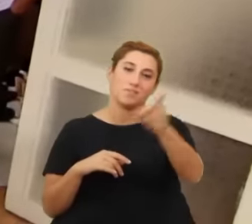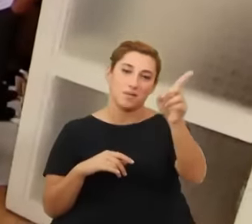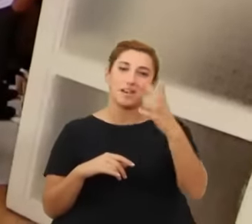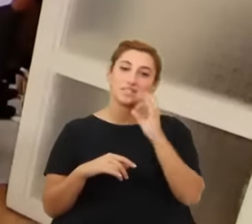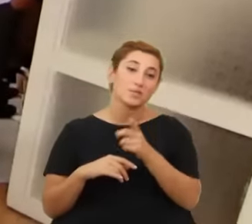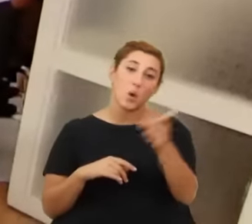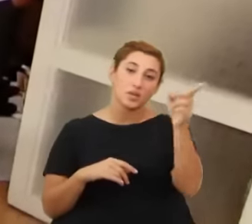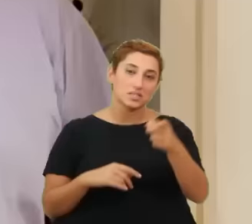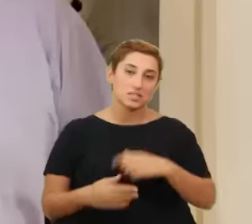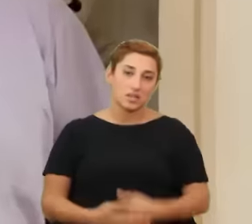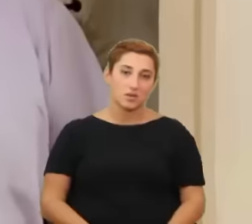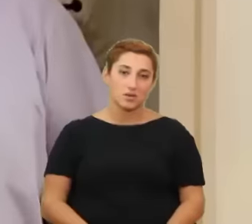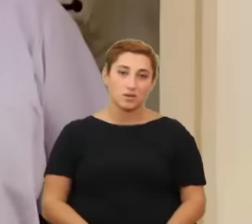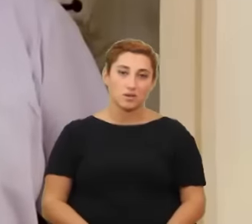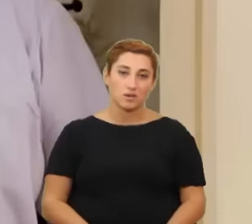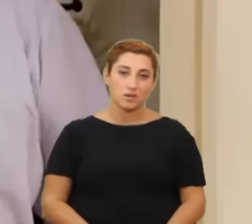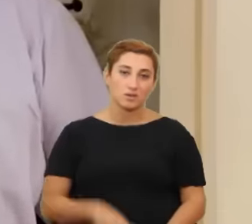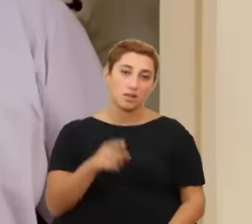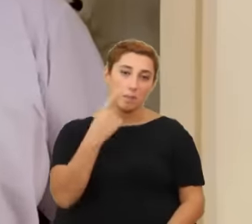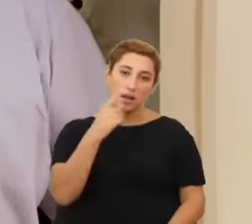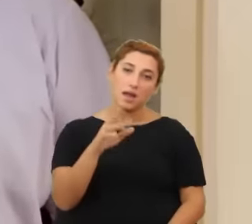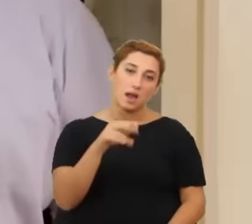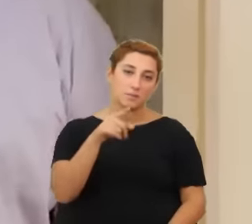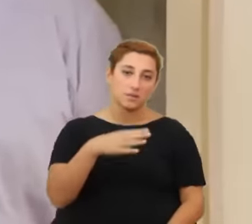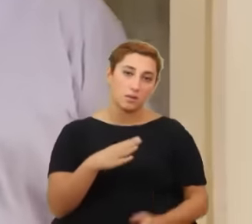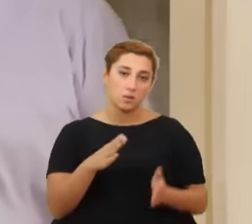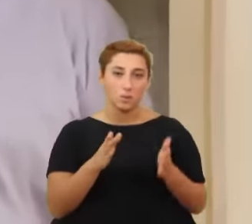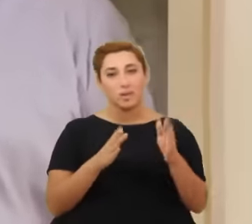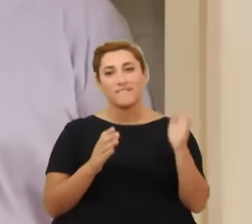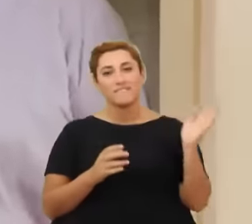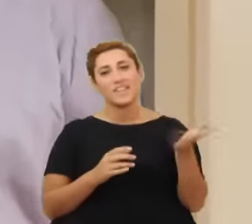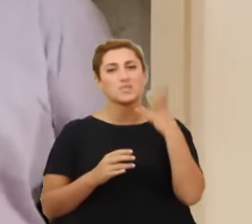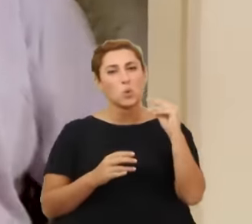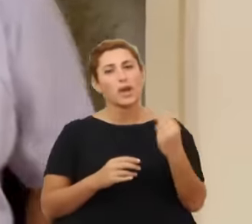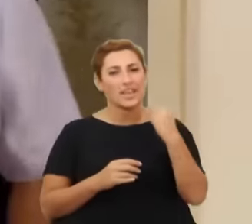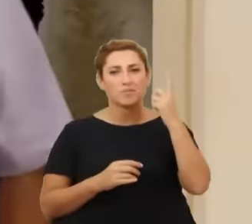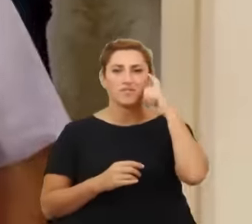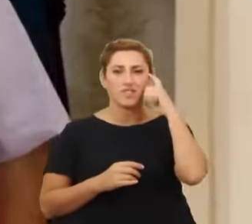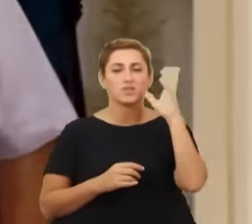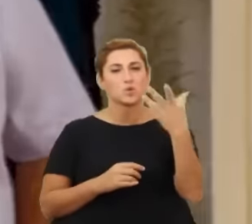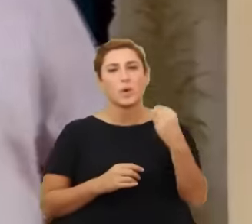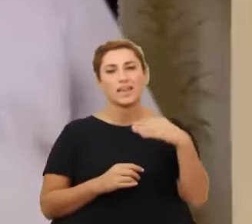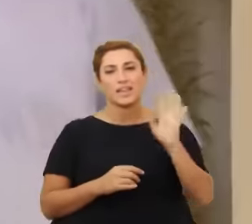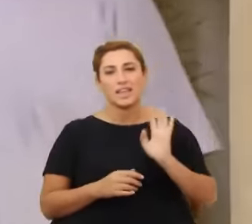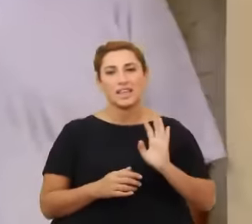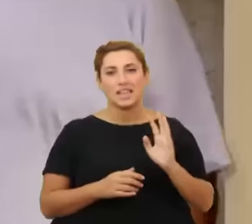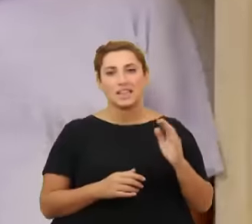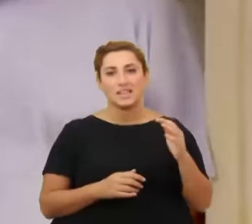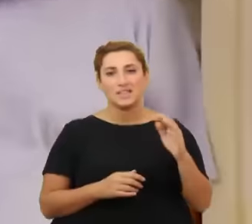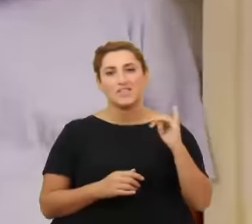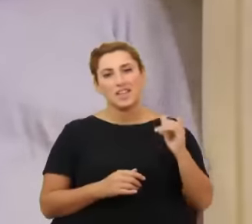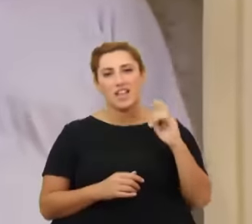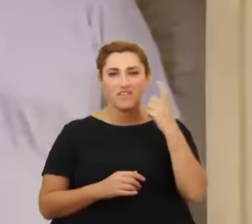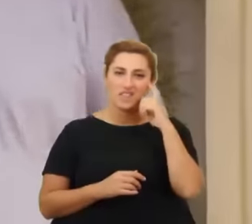şimdi gibi gösteriyor. Yok, sana bakar gibi böyle sana doğru duruyor. Neyse, çok iyi fikir ya, çok iyi değil. Fena